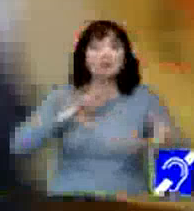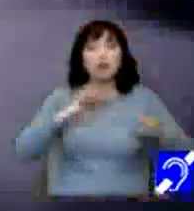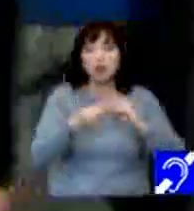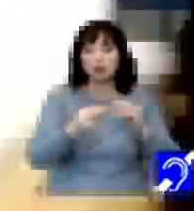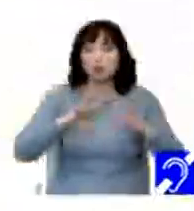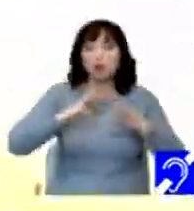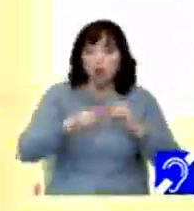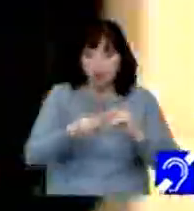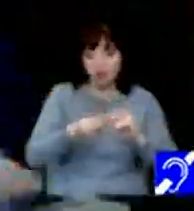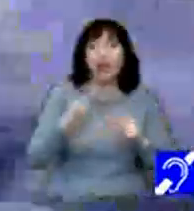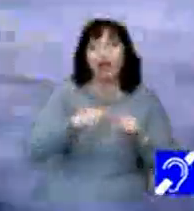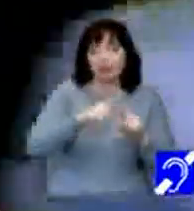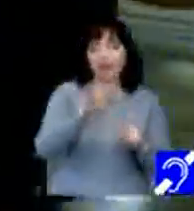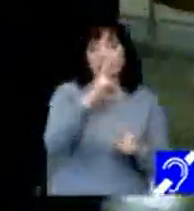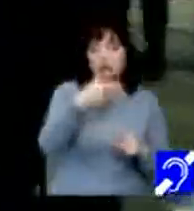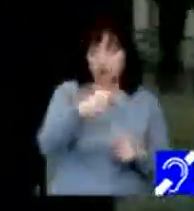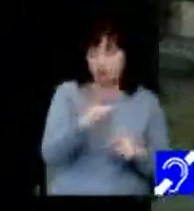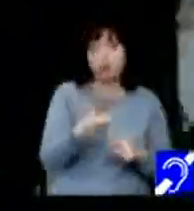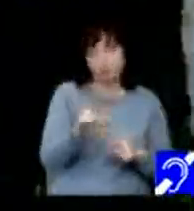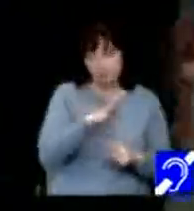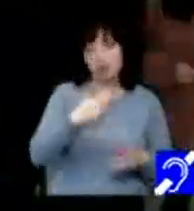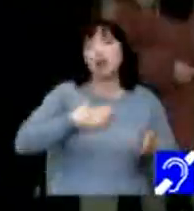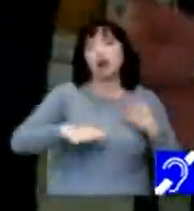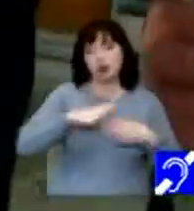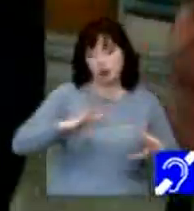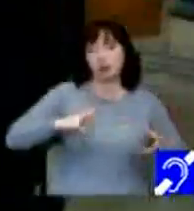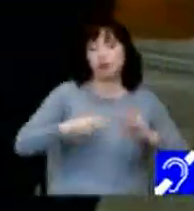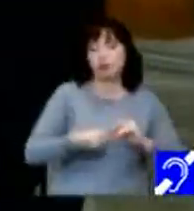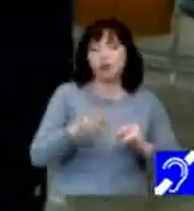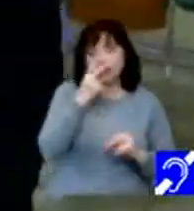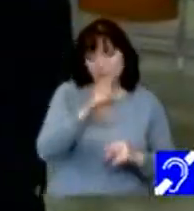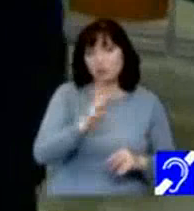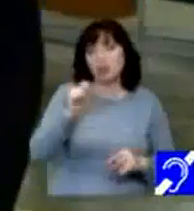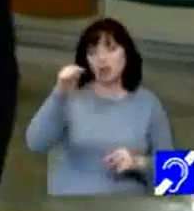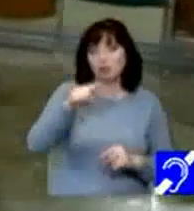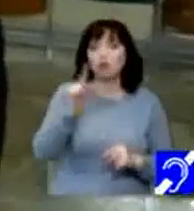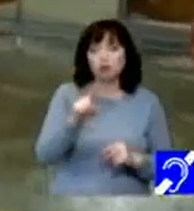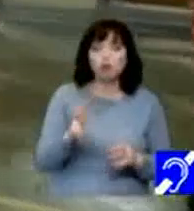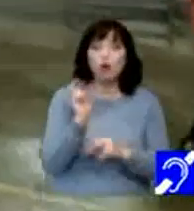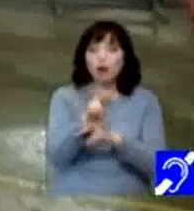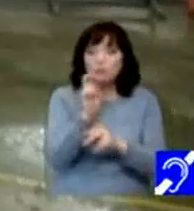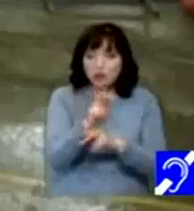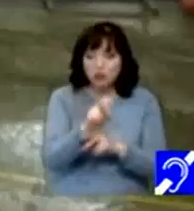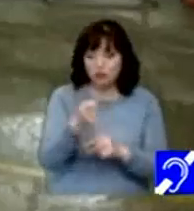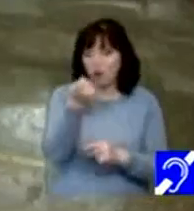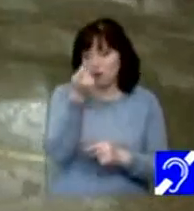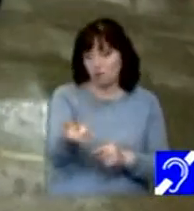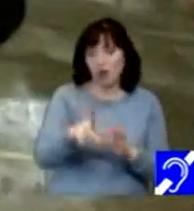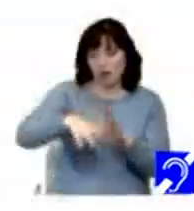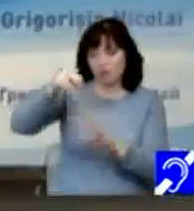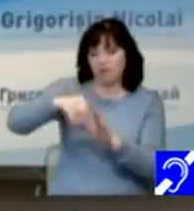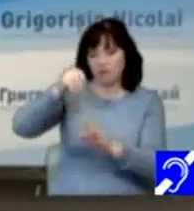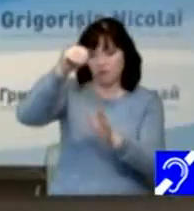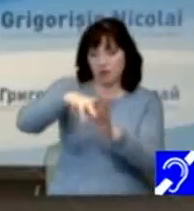primarul nou ales al orașului Bălți s-a arătat mulțumit de rezultate, în pofida faptului că la urne s-a prezentat un număr foarte mic de